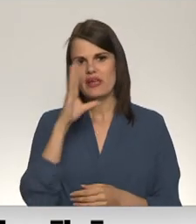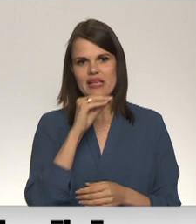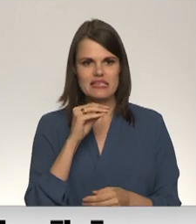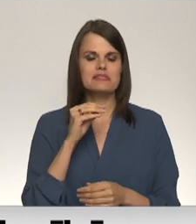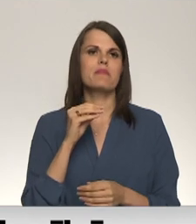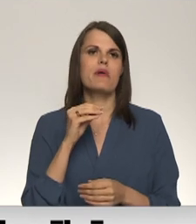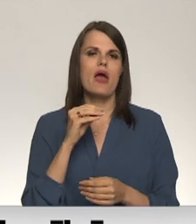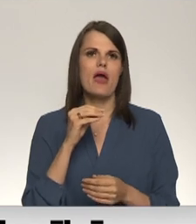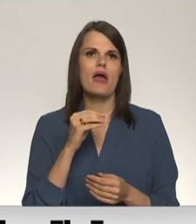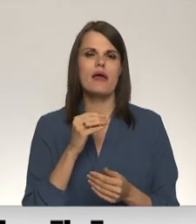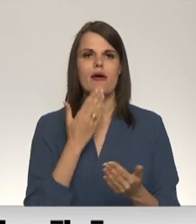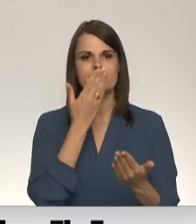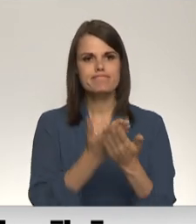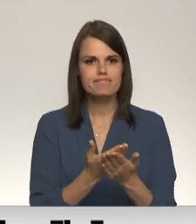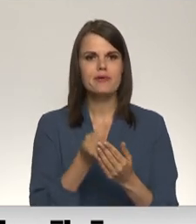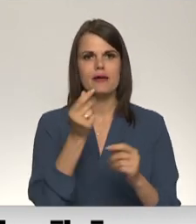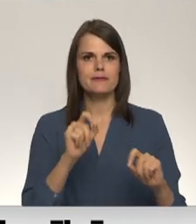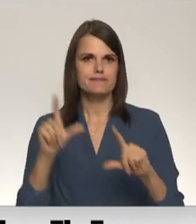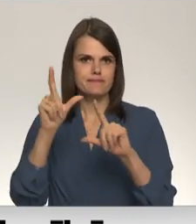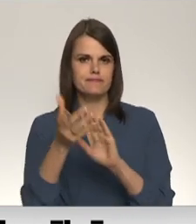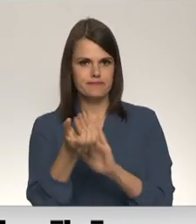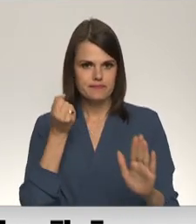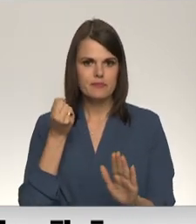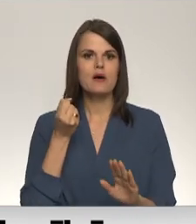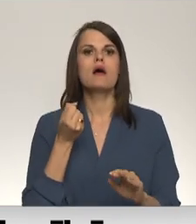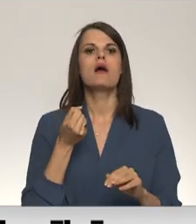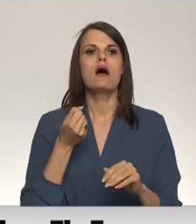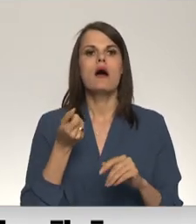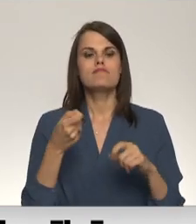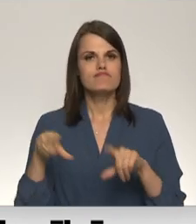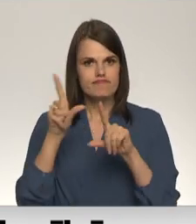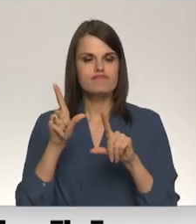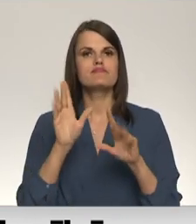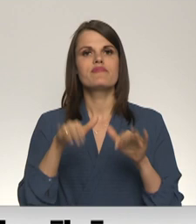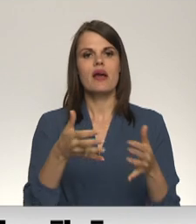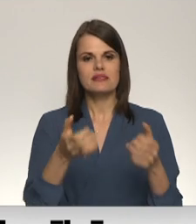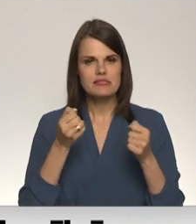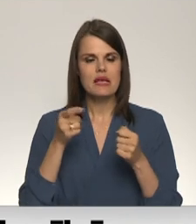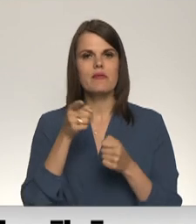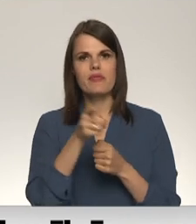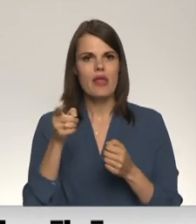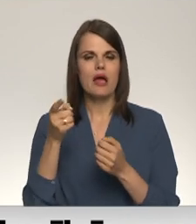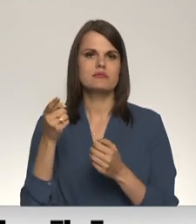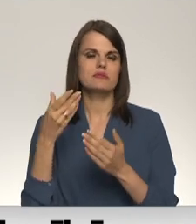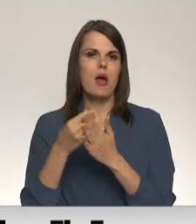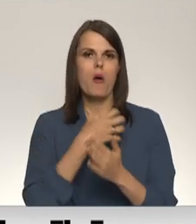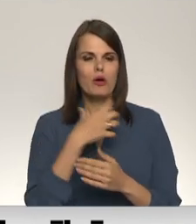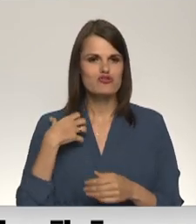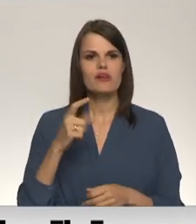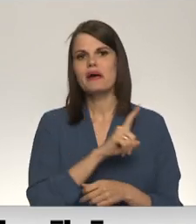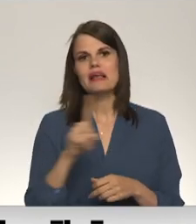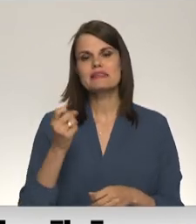aizdevumu summas palielinājumu, kas aprēķins ir tāds, ka palielinājumam mēs reizinām līdz 15%